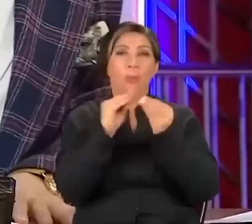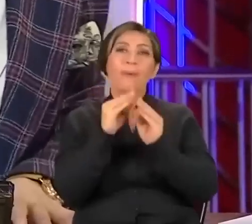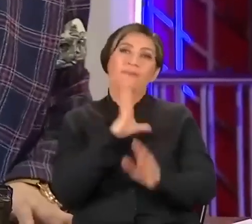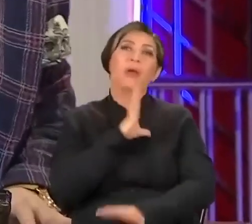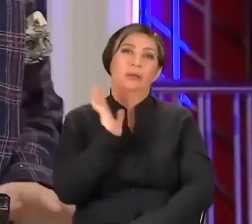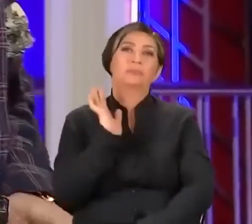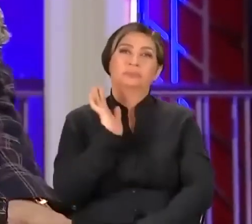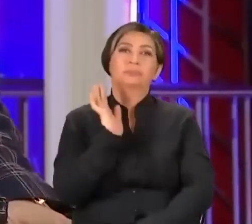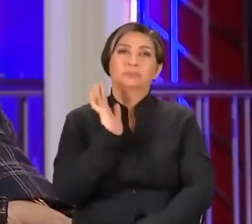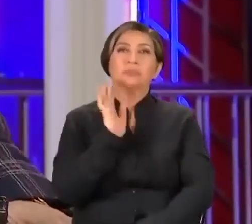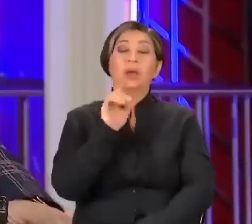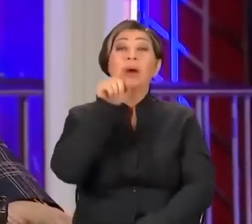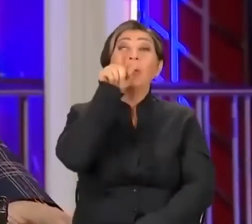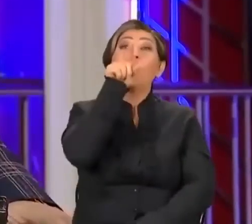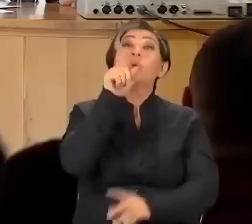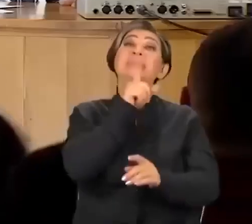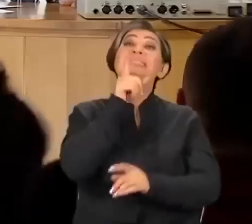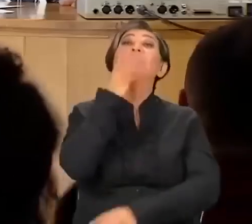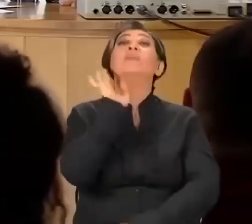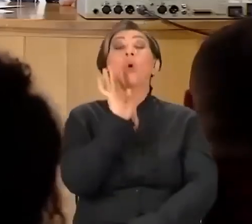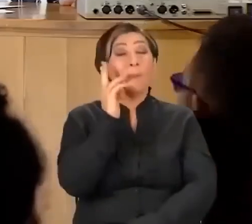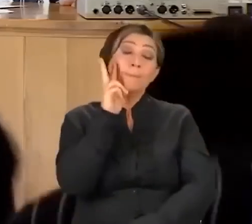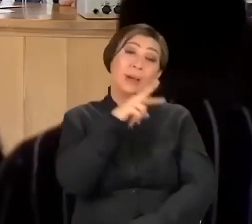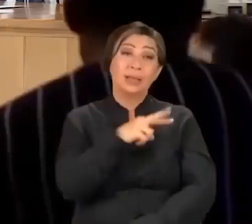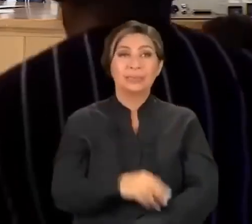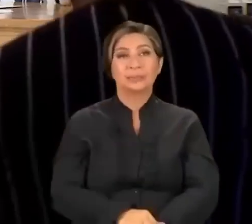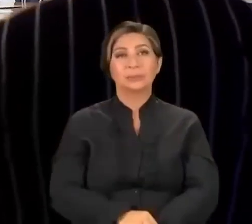var. Karşı taraf İngilizce bilmiyor burada. Görelim.